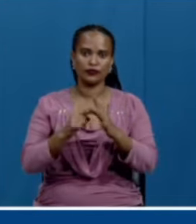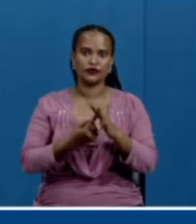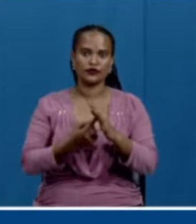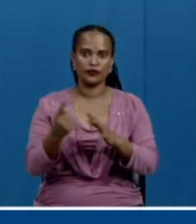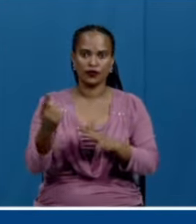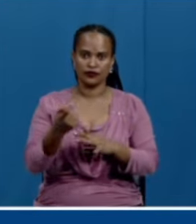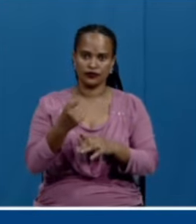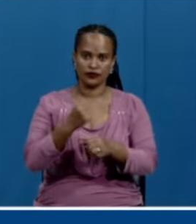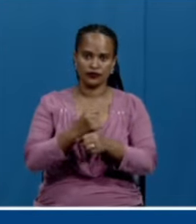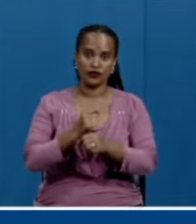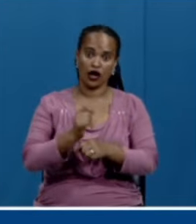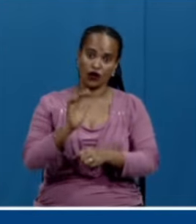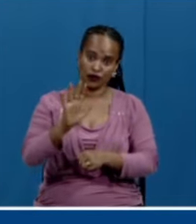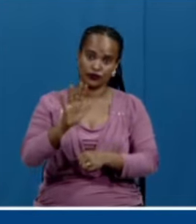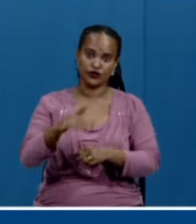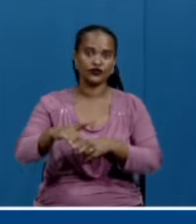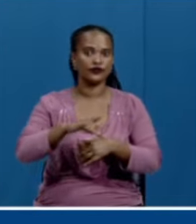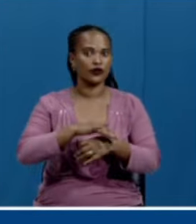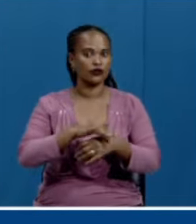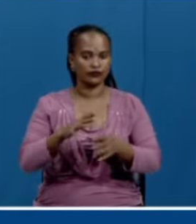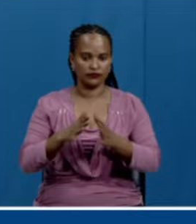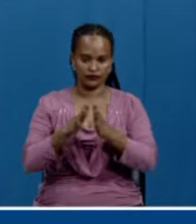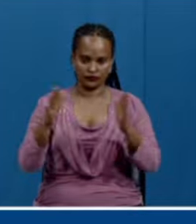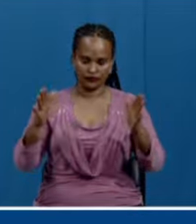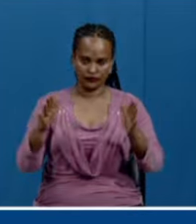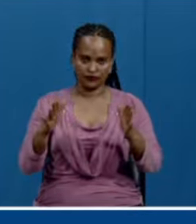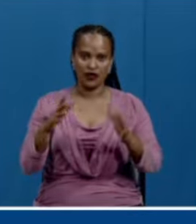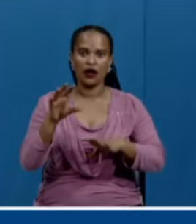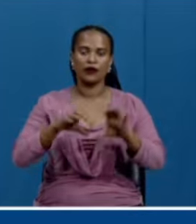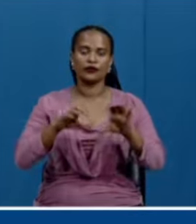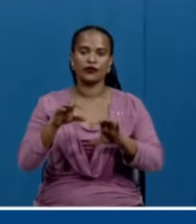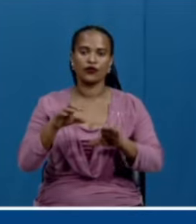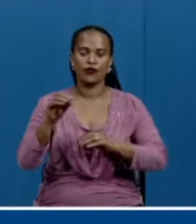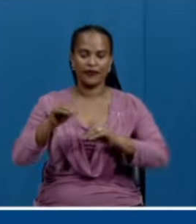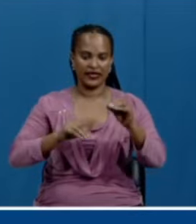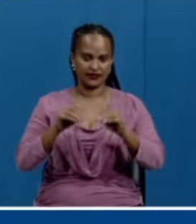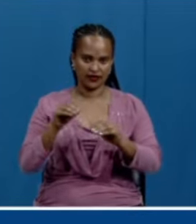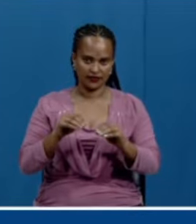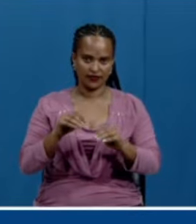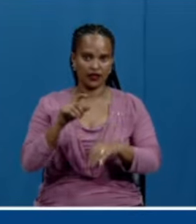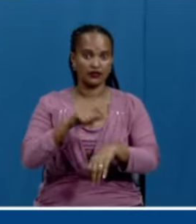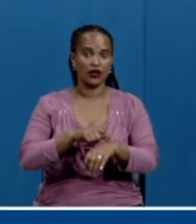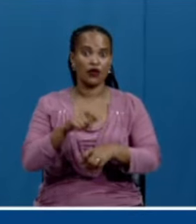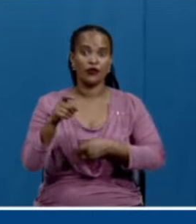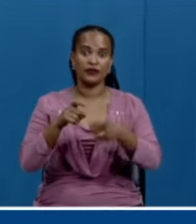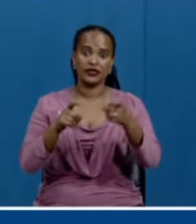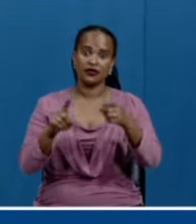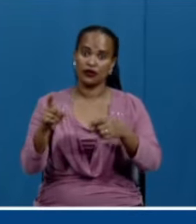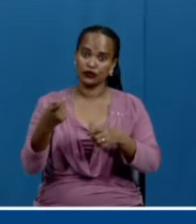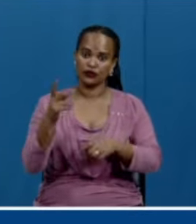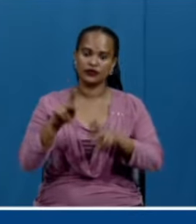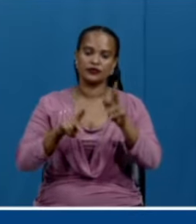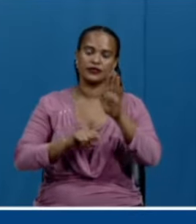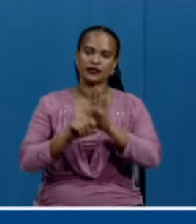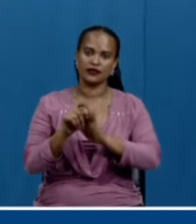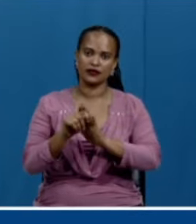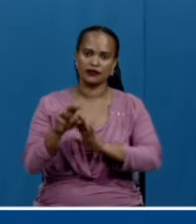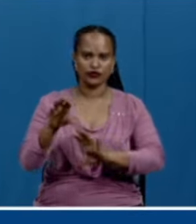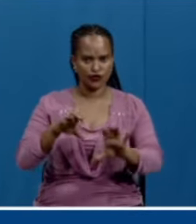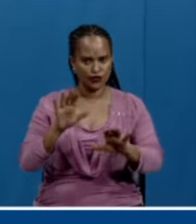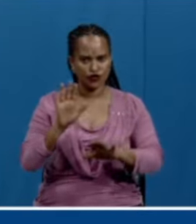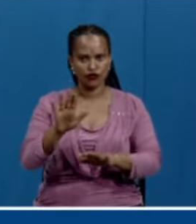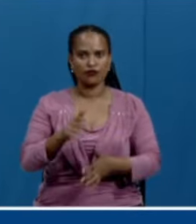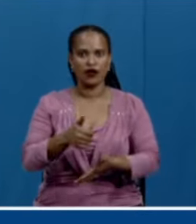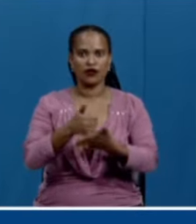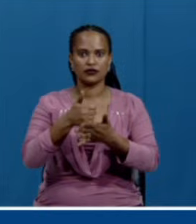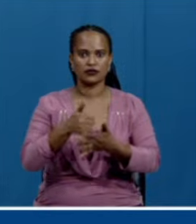ይኹን ስራሕኹምን ሽፋንኩምን ንምዕባይ ኣብ እትገብርዎ ምንቅስቓስ ግዜያዊ ምምሕዳር ይኹን ህዝቢ ትግራይ ብዝገብረልኩም